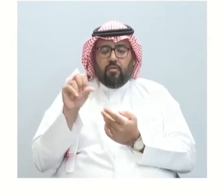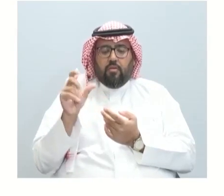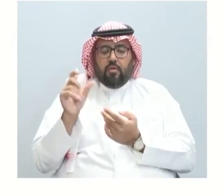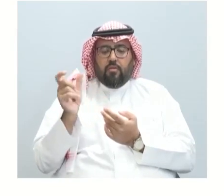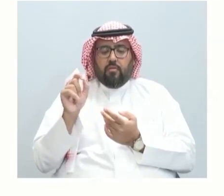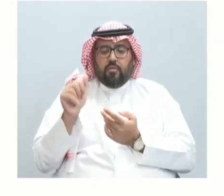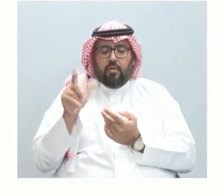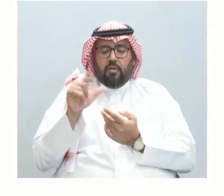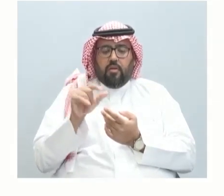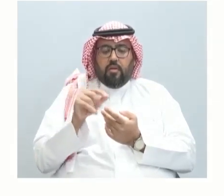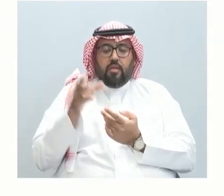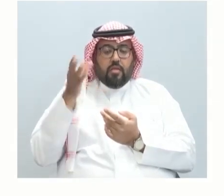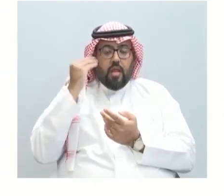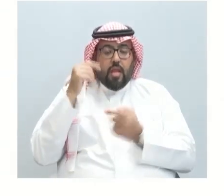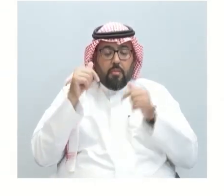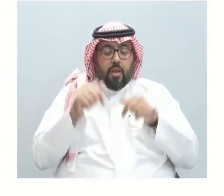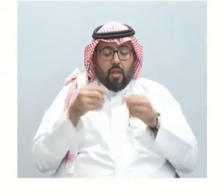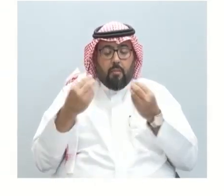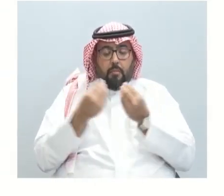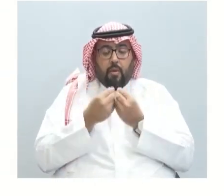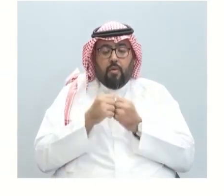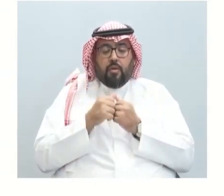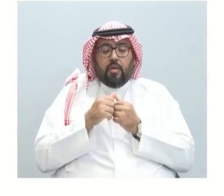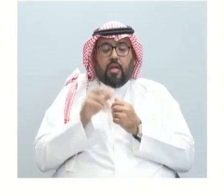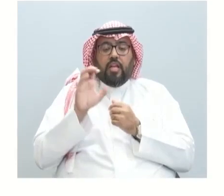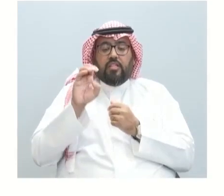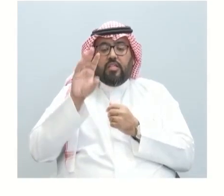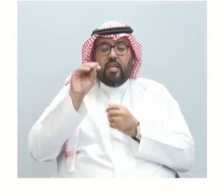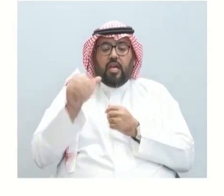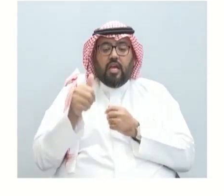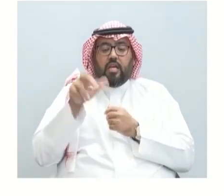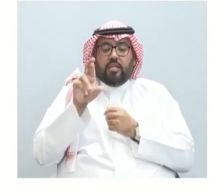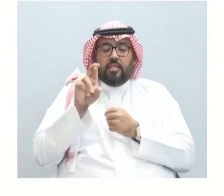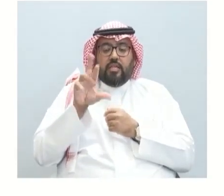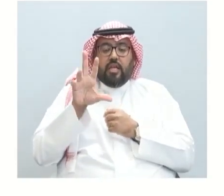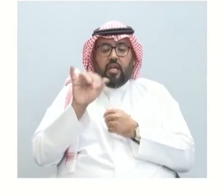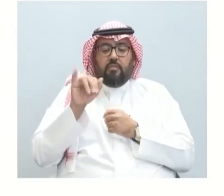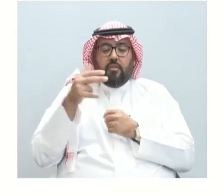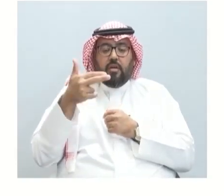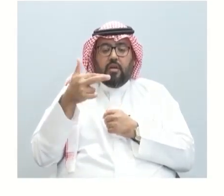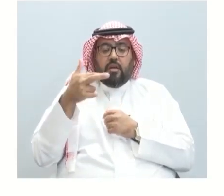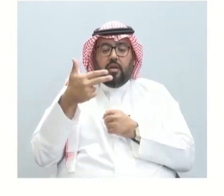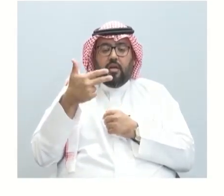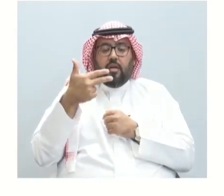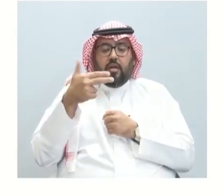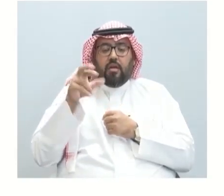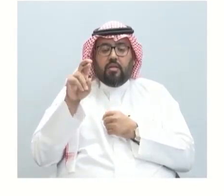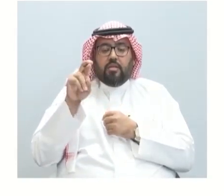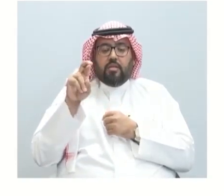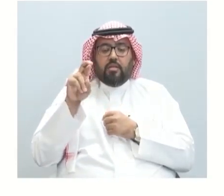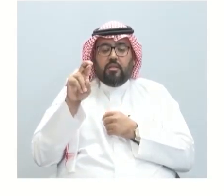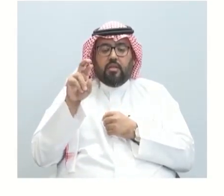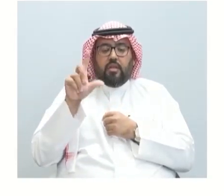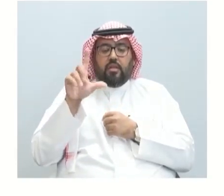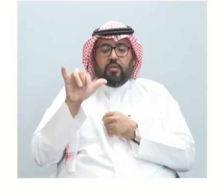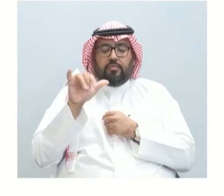النهائي تعلمنا سويا اليوم ما هو الجهاز المغزلي هنا يطلب منا السؤال حدد وحددي على الرسم التالي